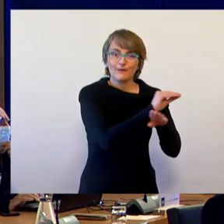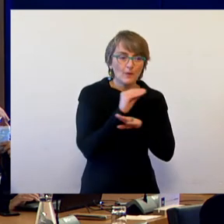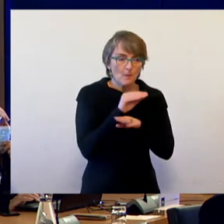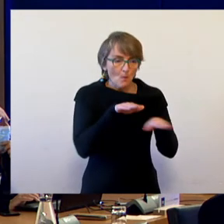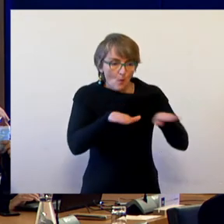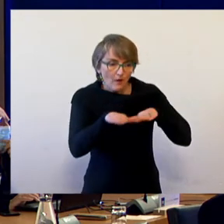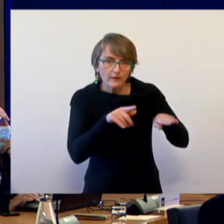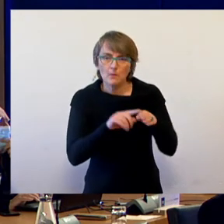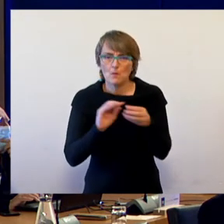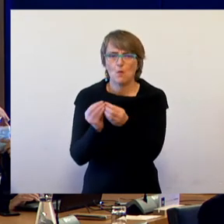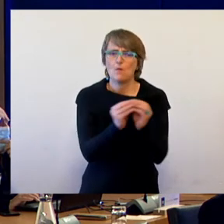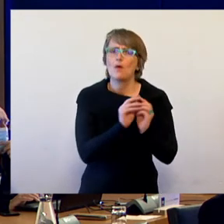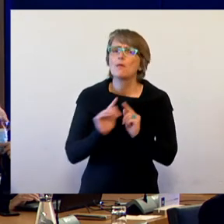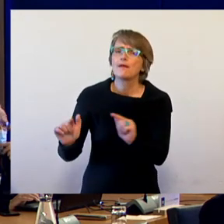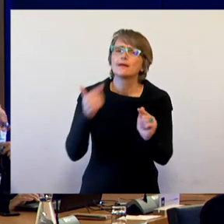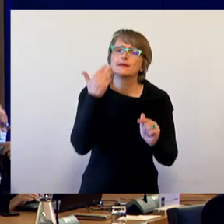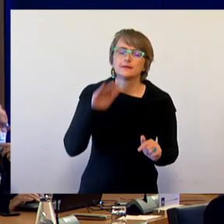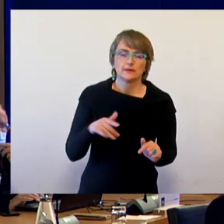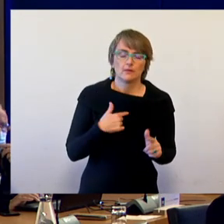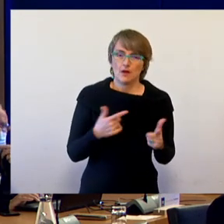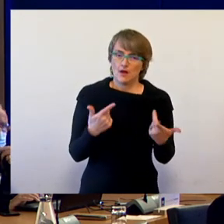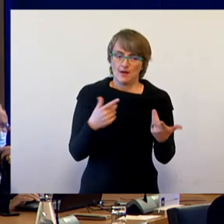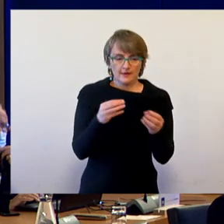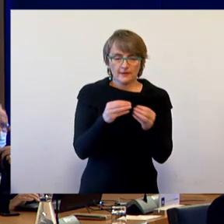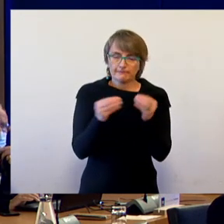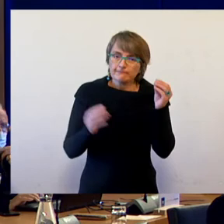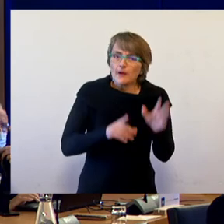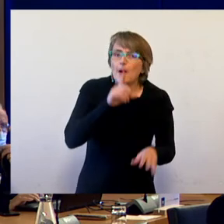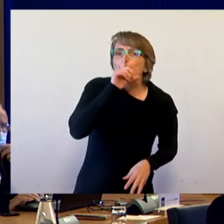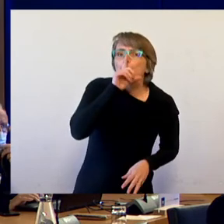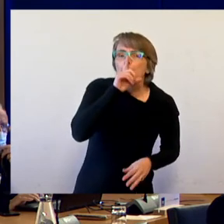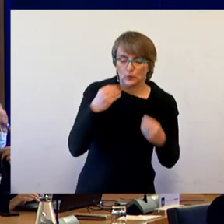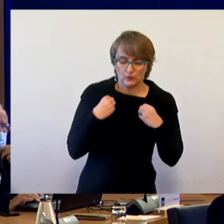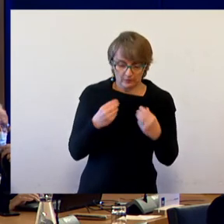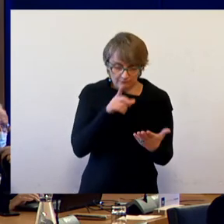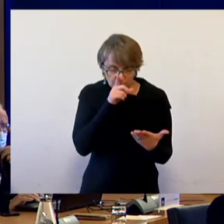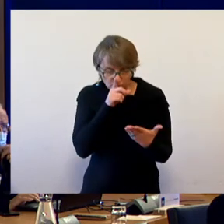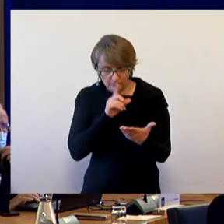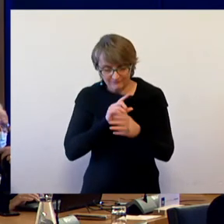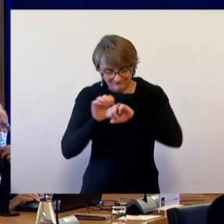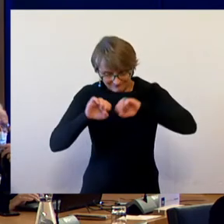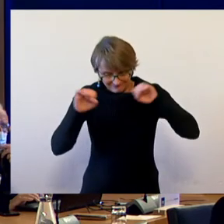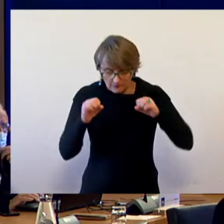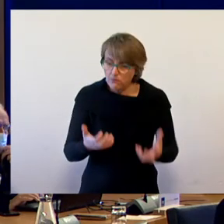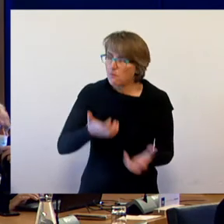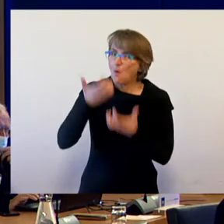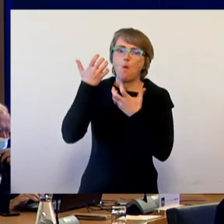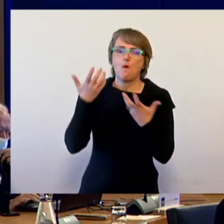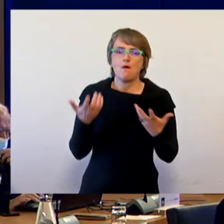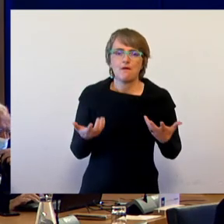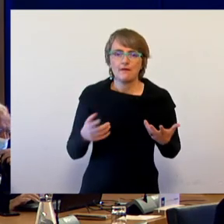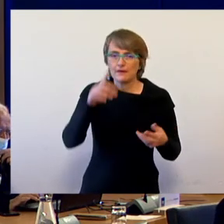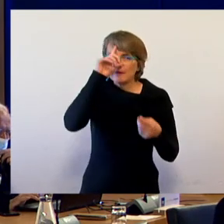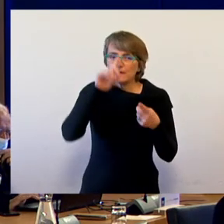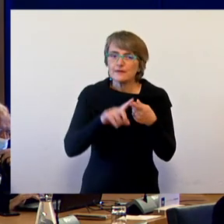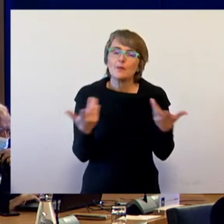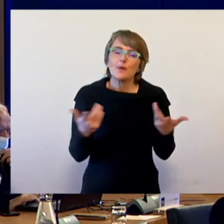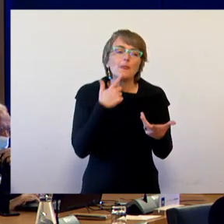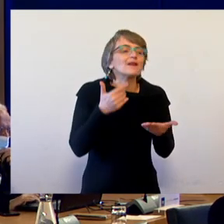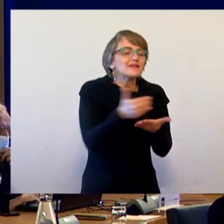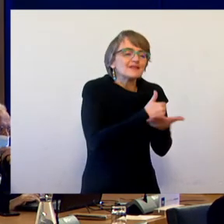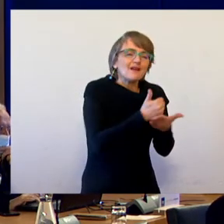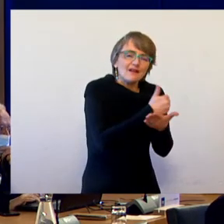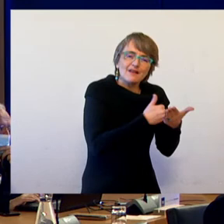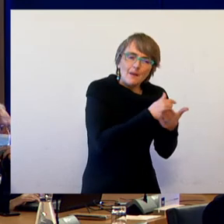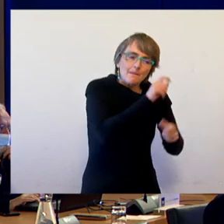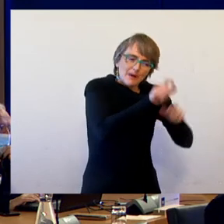franchement, il y a des silences qui sont assourdissants. Et c'est le cas dans ce DOB. Alors moi, vous voulez parler masse salariale, moi je vous parlais masse de travail